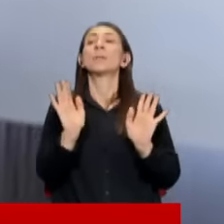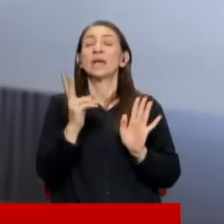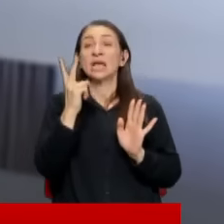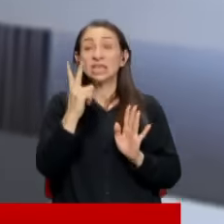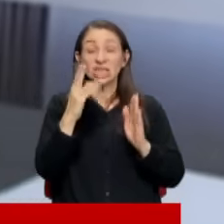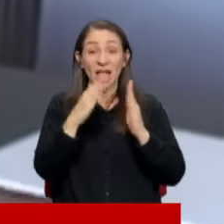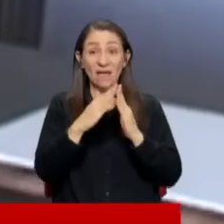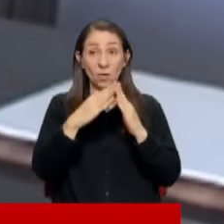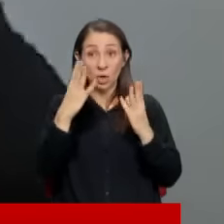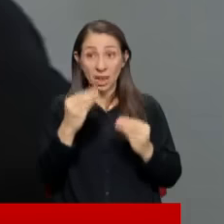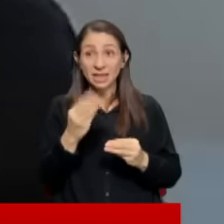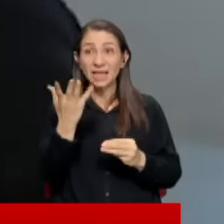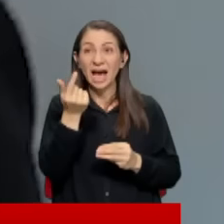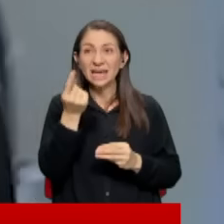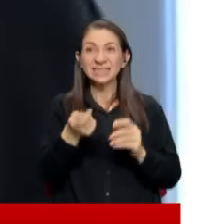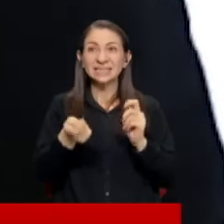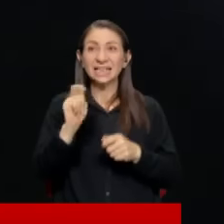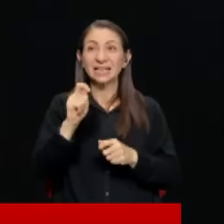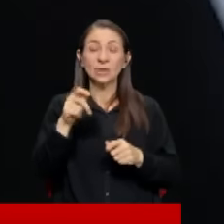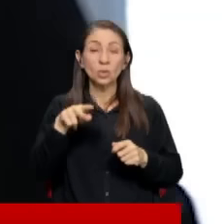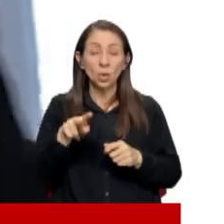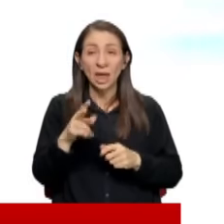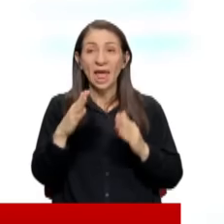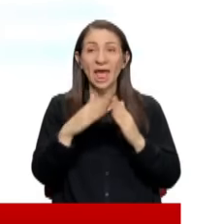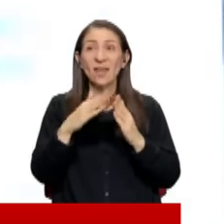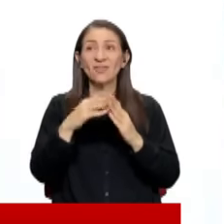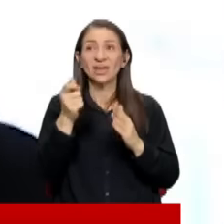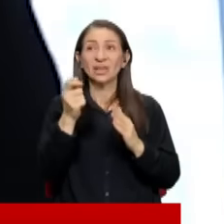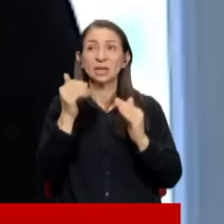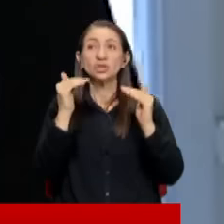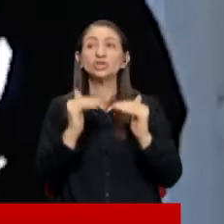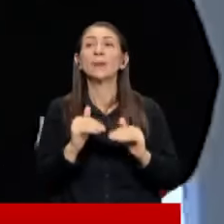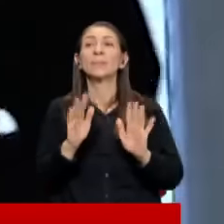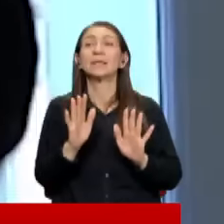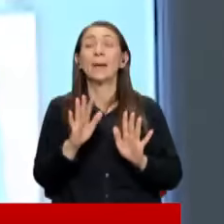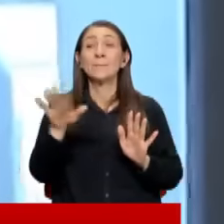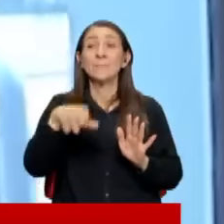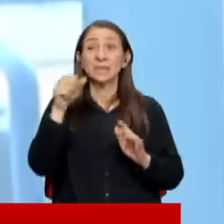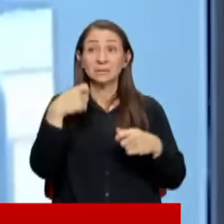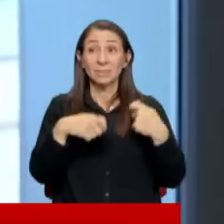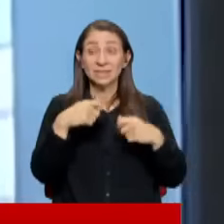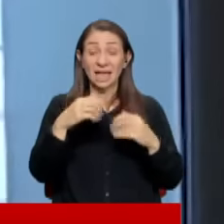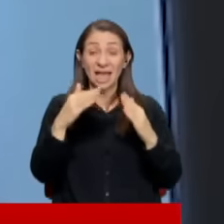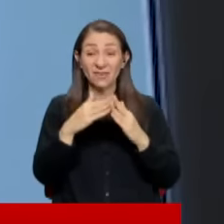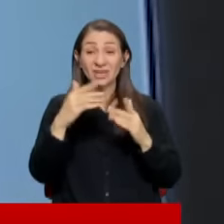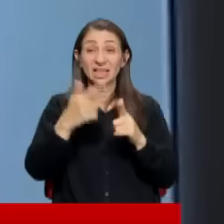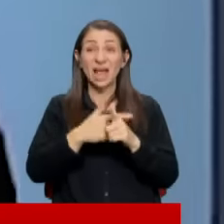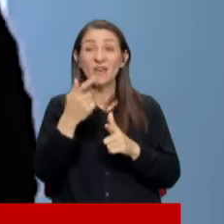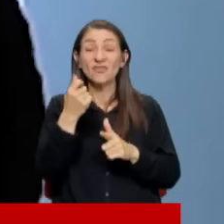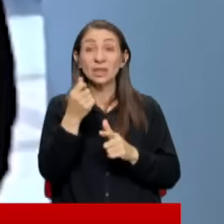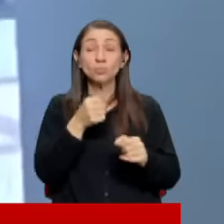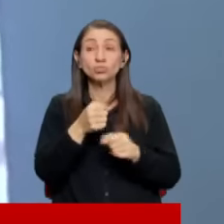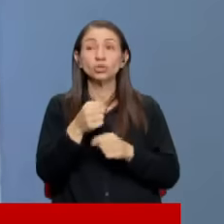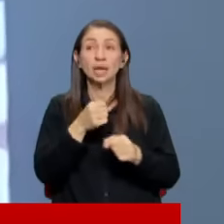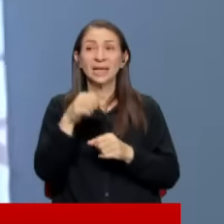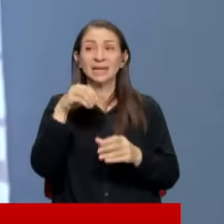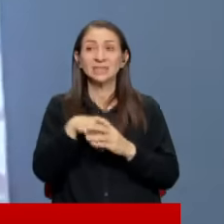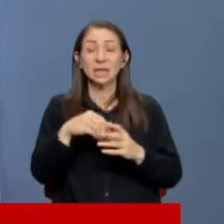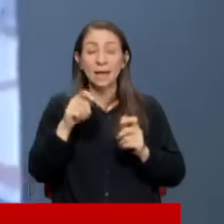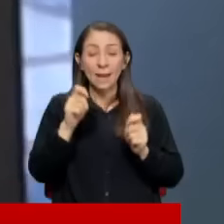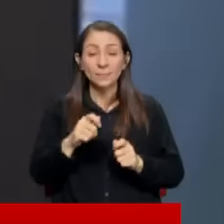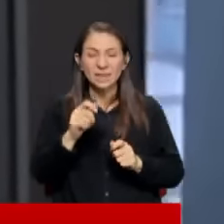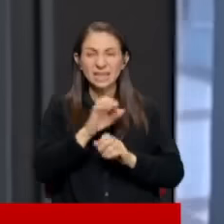İkinci konutlar için daha az kredi kullandırma yolu da ev fiyatlarını aşağı çekemedi. Merkez Bankası konut ve kira fiyatlarıyla mücadele için